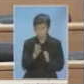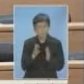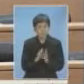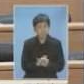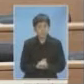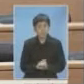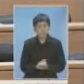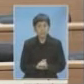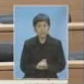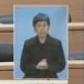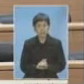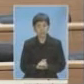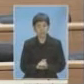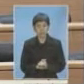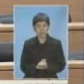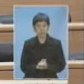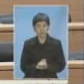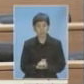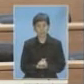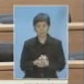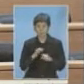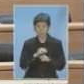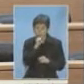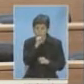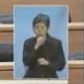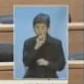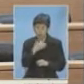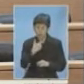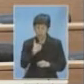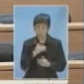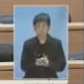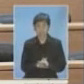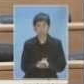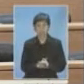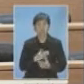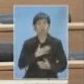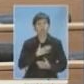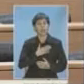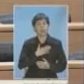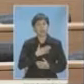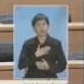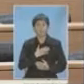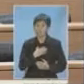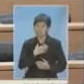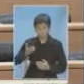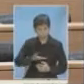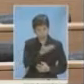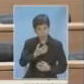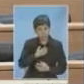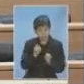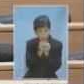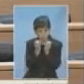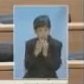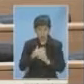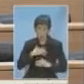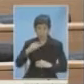ครับทัศนคติของเสียงคล้ายสมศักดิ์บอกว่าเราอย่าประกาศสงครามให้พวกเขาประกาศสงครามพว